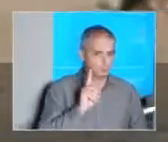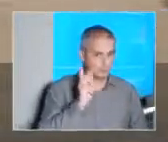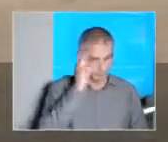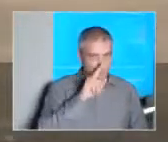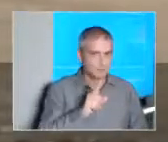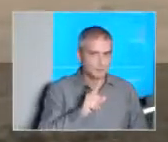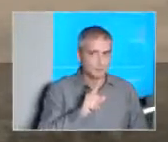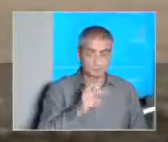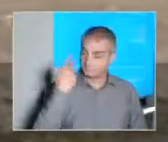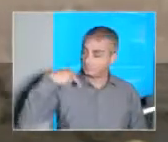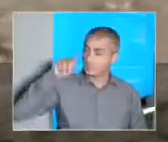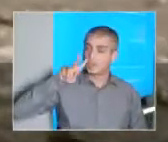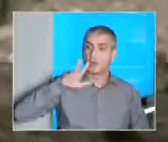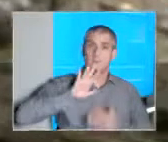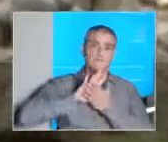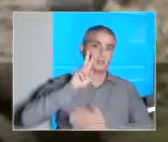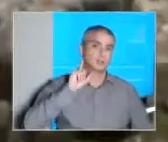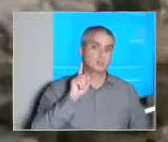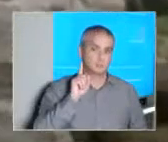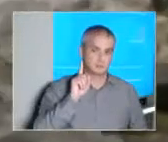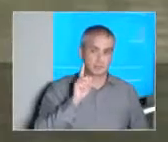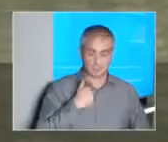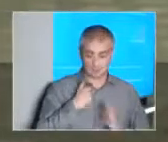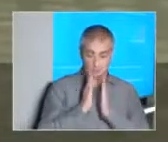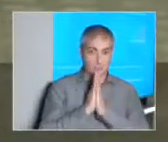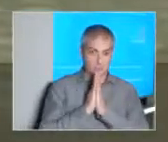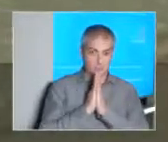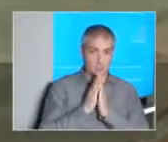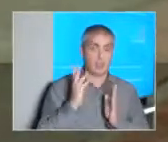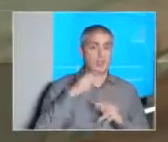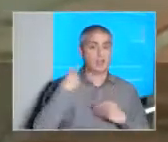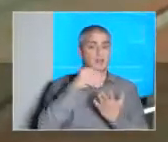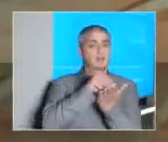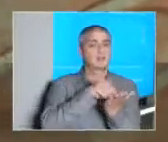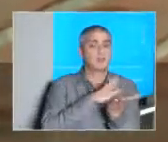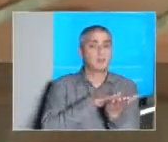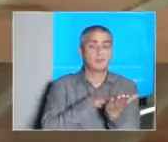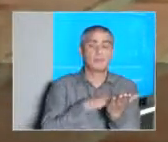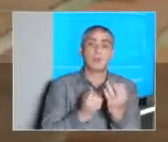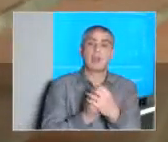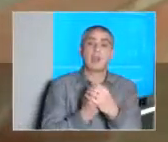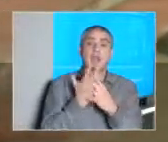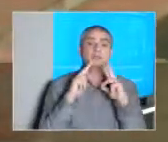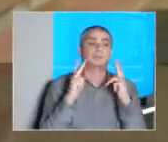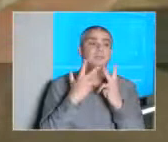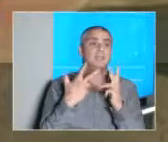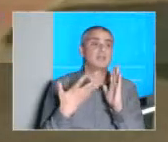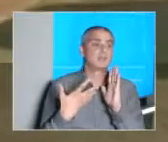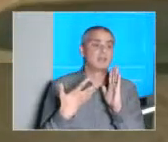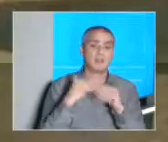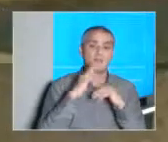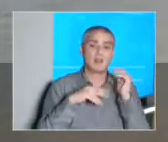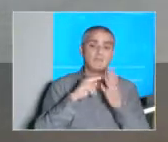שנבין, בינואר 2012, לבקשתנו, אחרי שנתנו נתונים, להקים צוות ולבנות